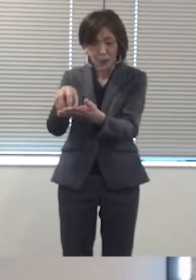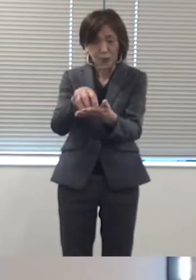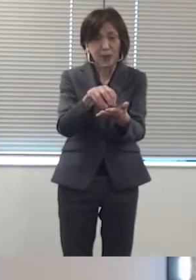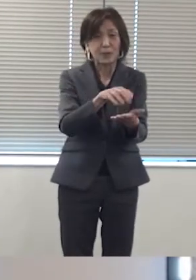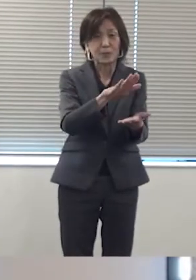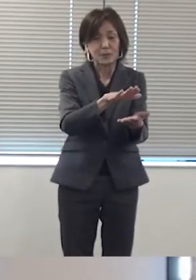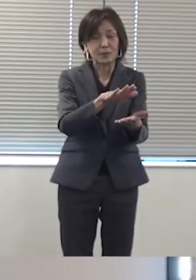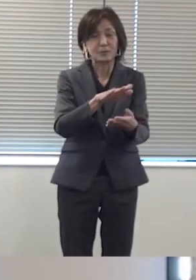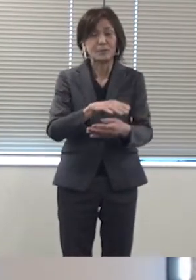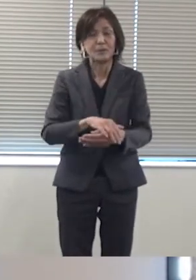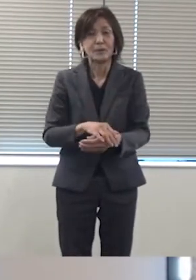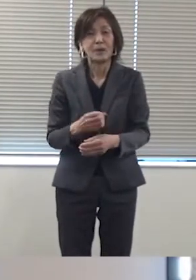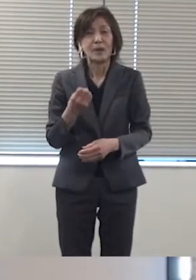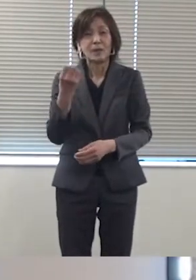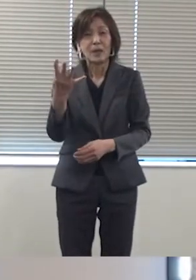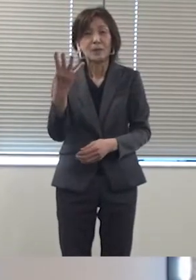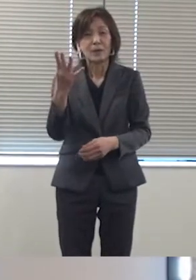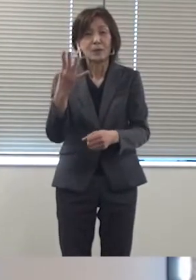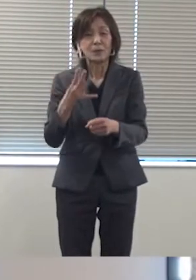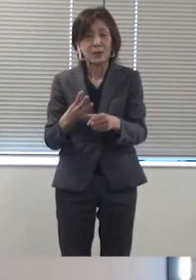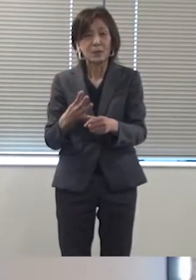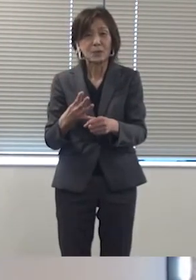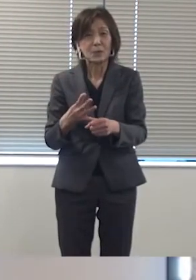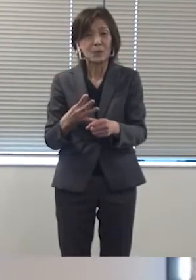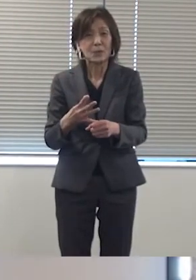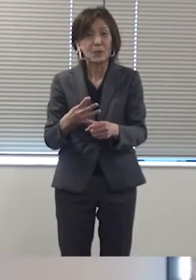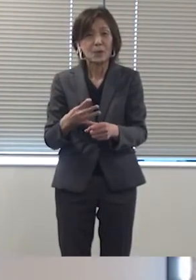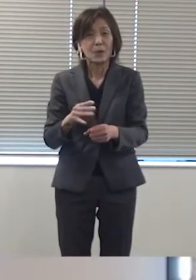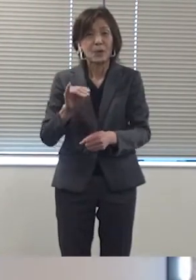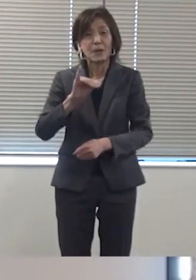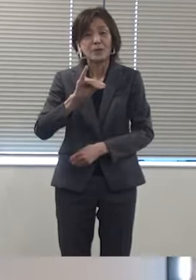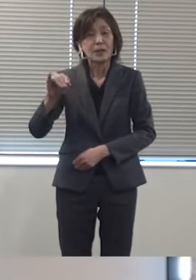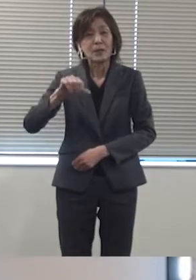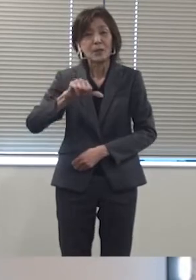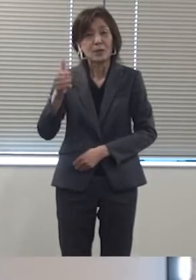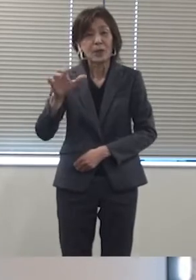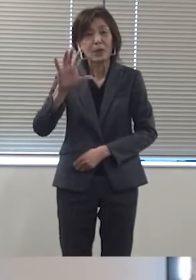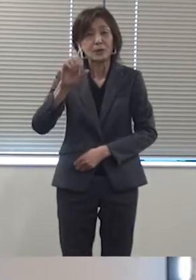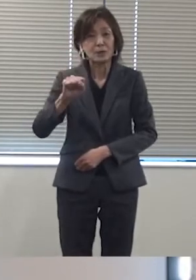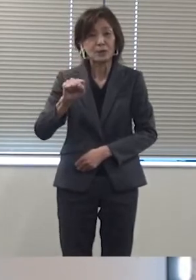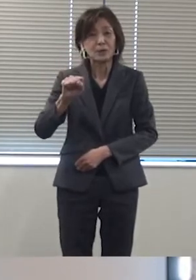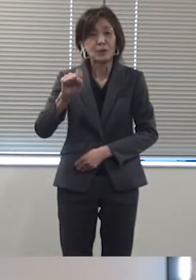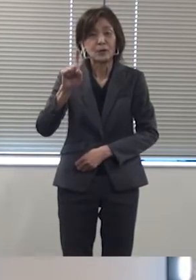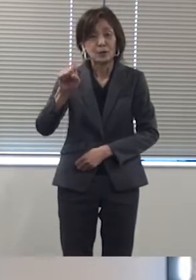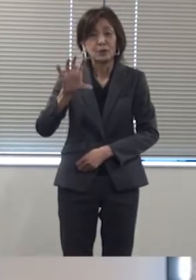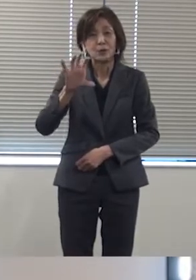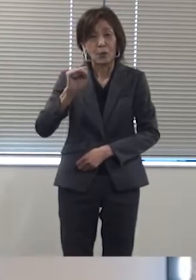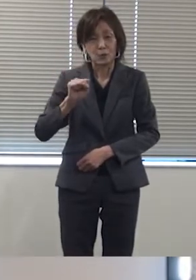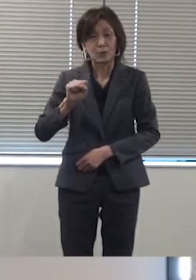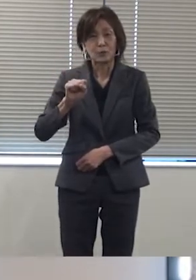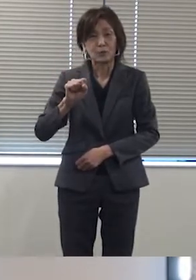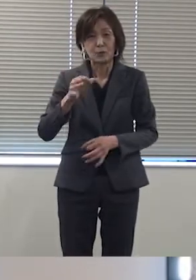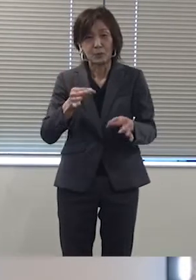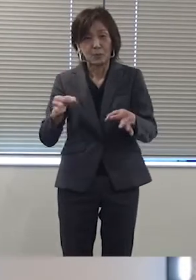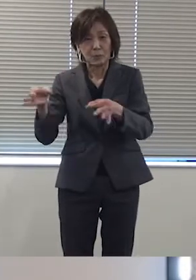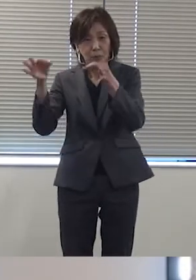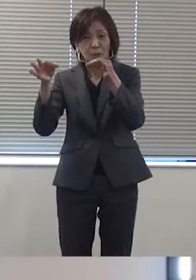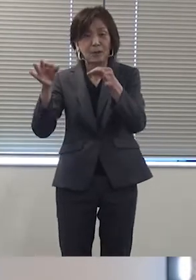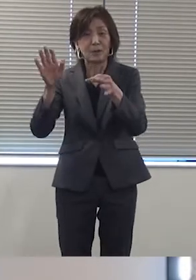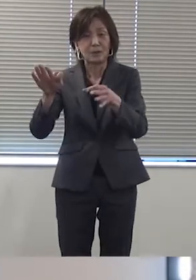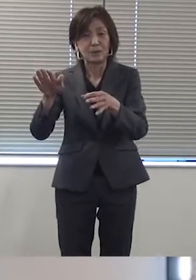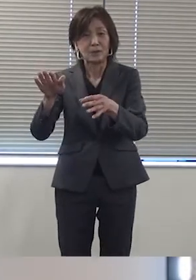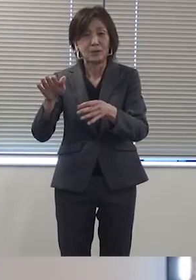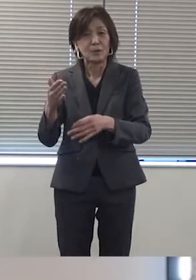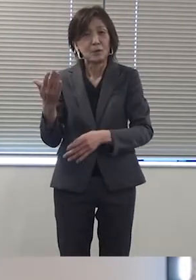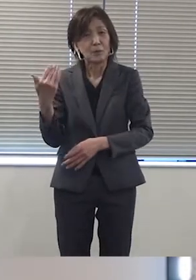で、膨らんできておりますが、その手前でいうと平成の29年ぐらいですかね、1564